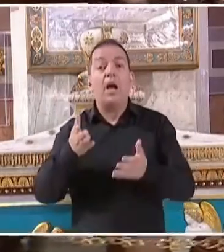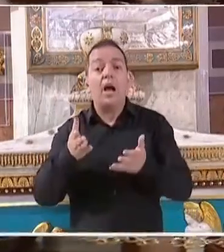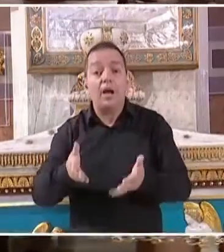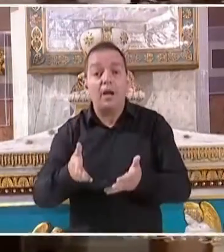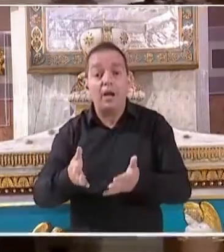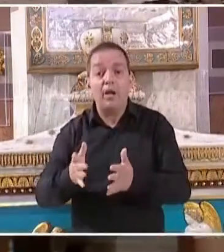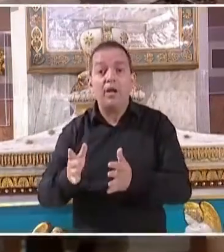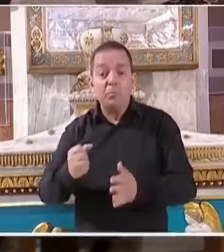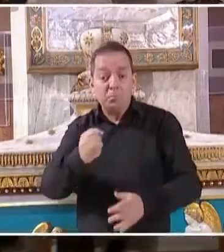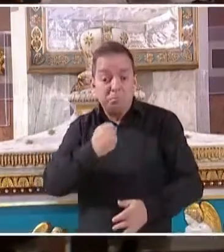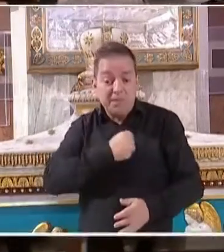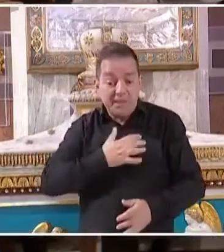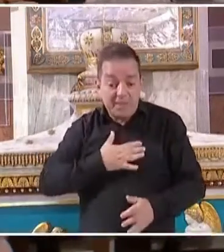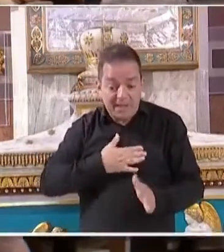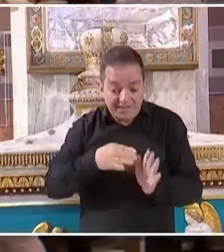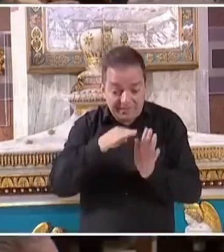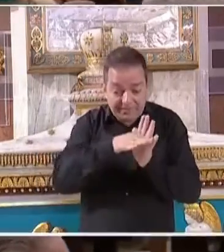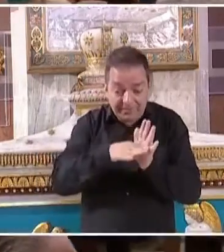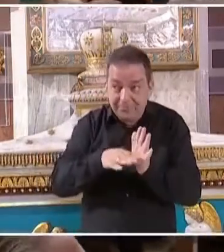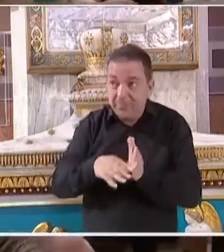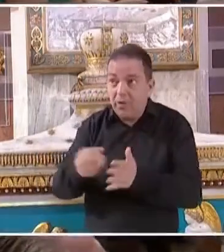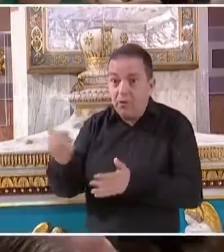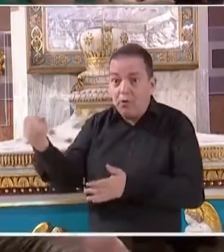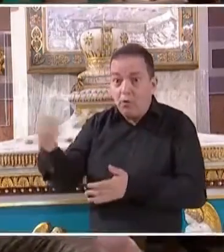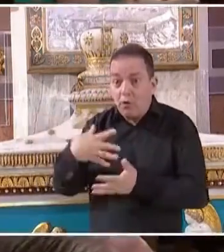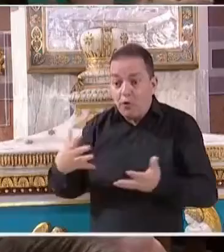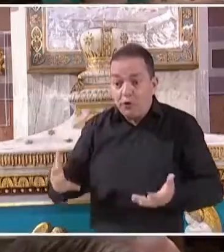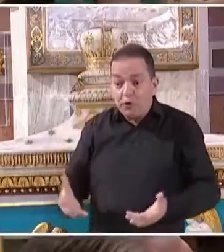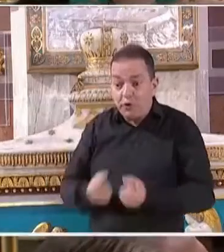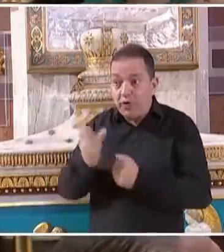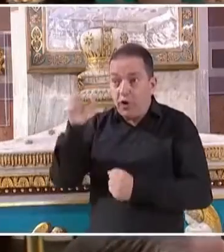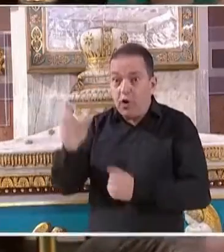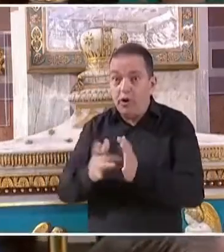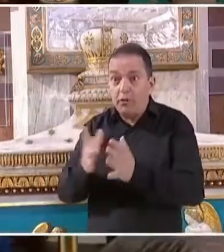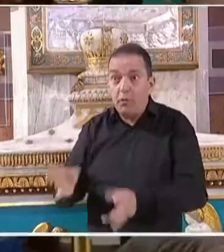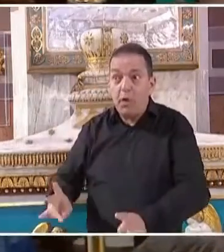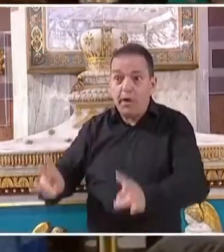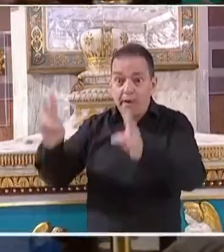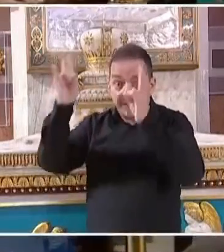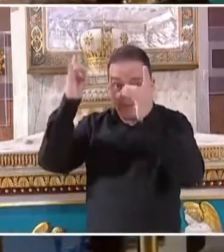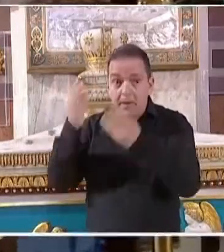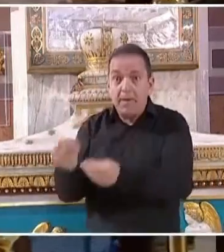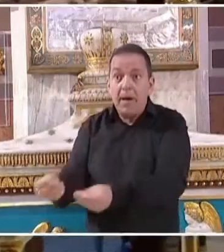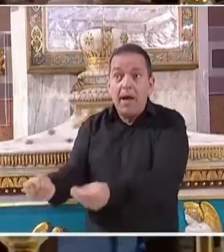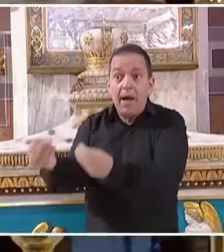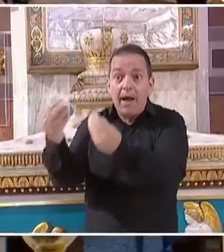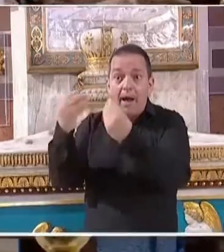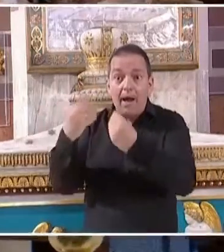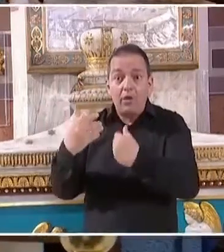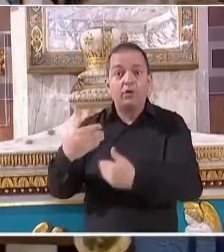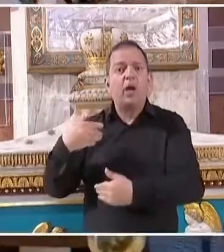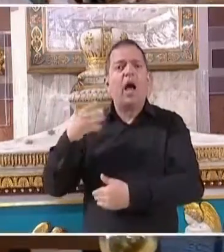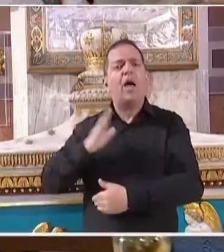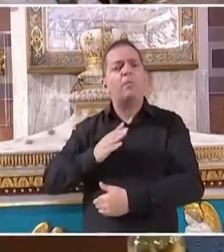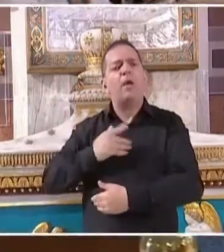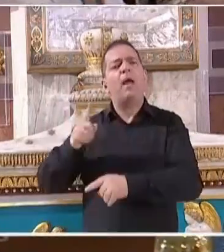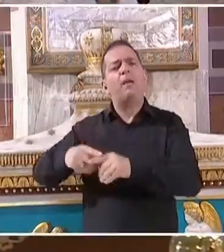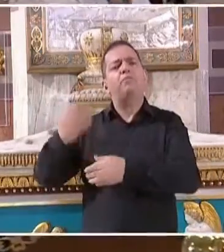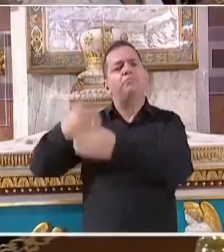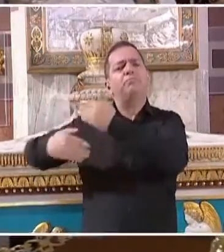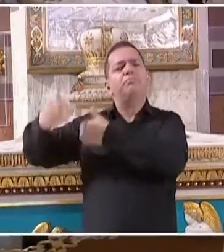από την πίστη στον Αναστάντα έδωσε στους προγόνους μας την δύναμη